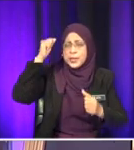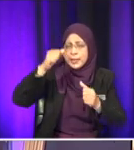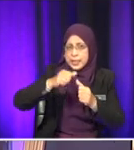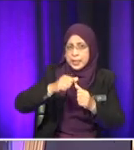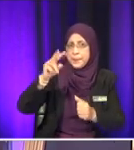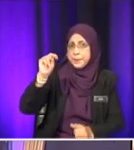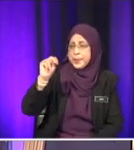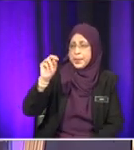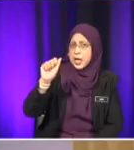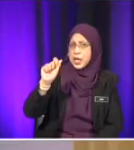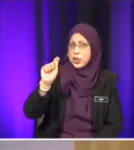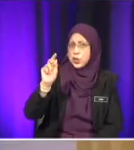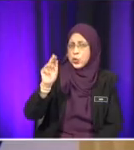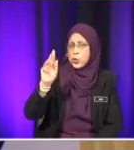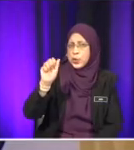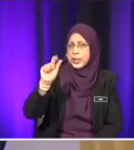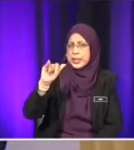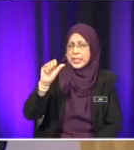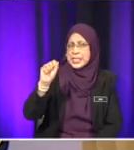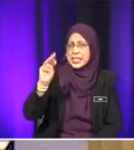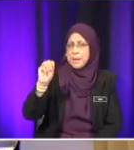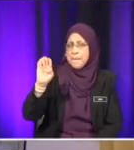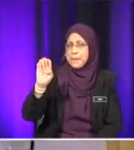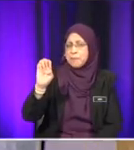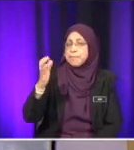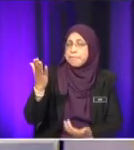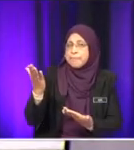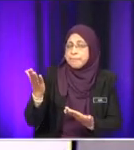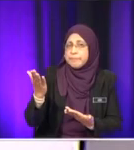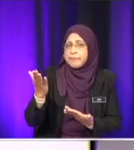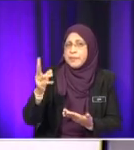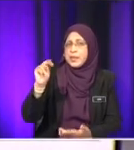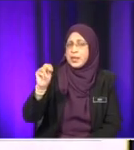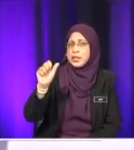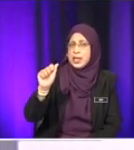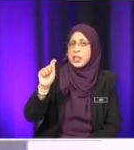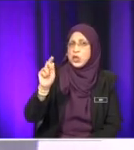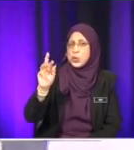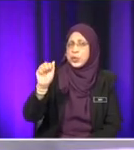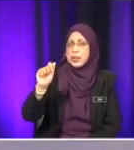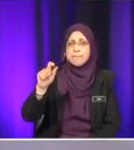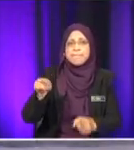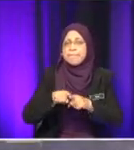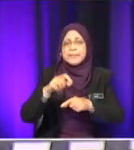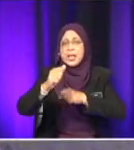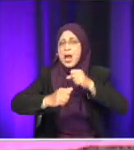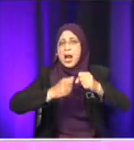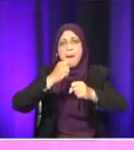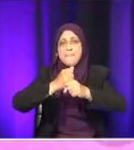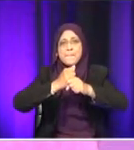Nature lizam oke yang mudah hanya kita ingat adalah alam semula jadi kemudian